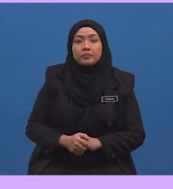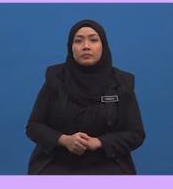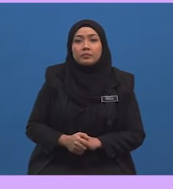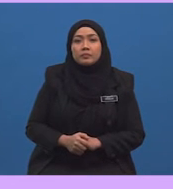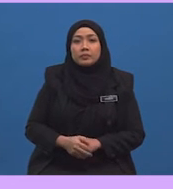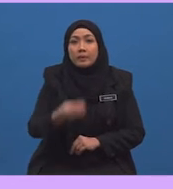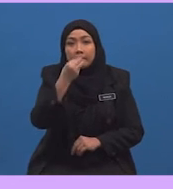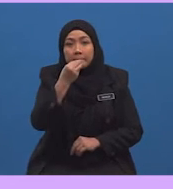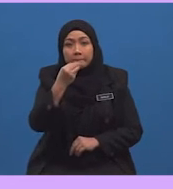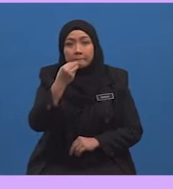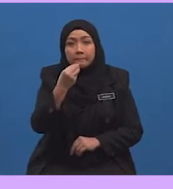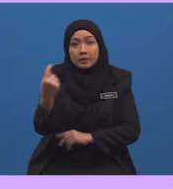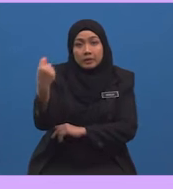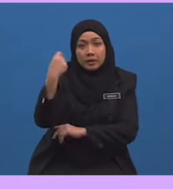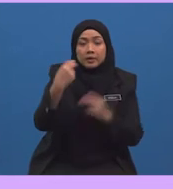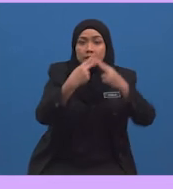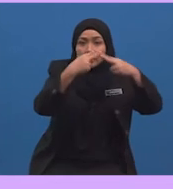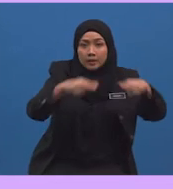tinja.